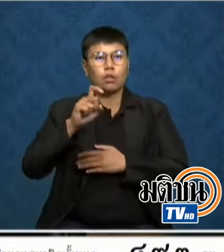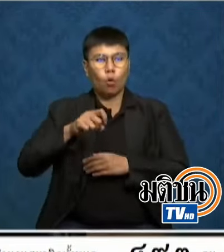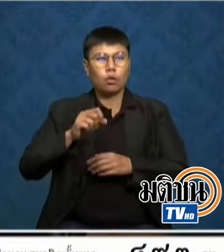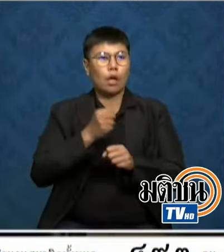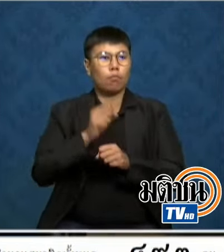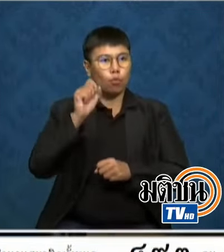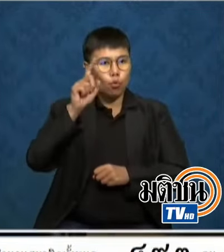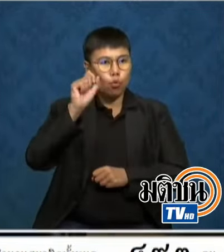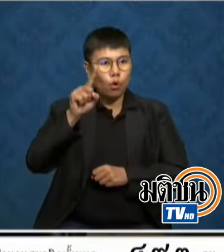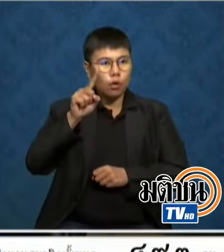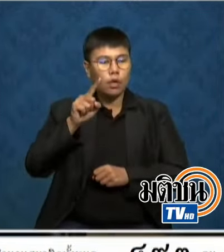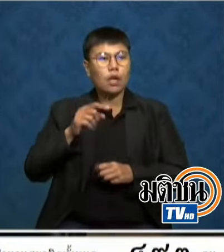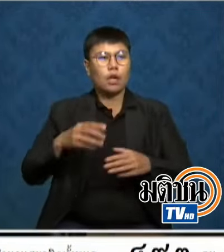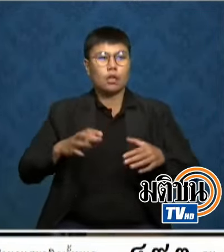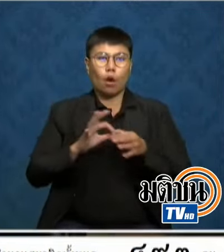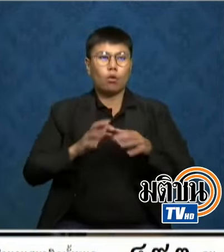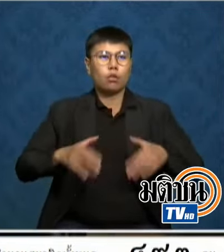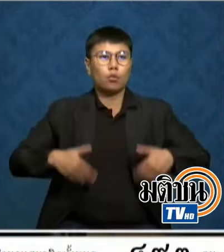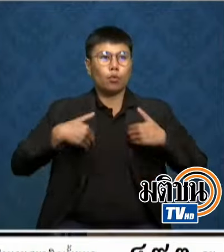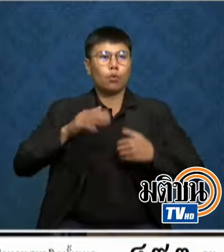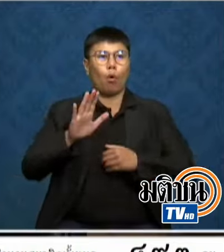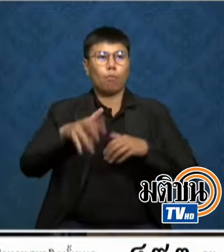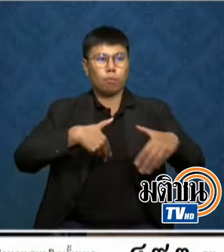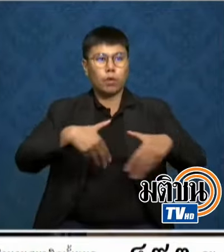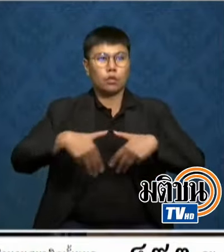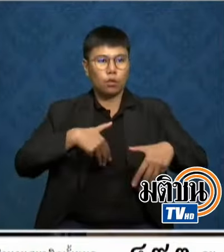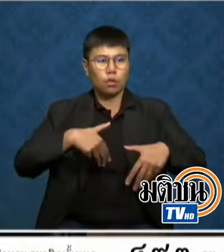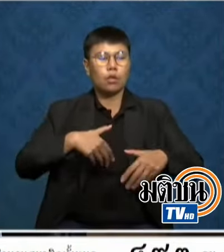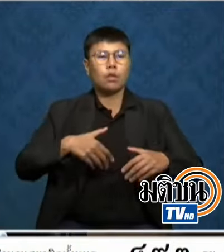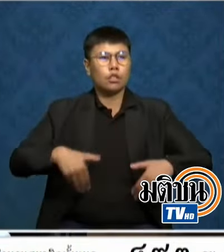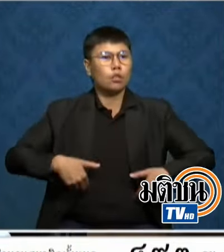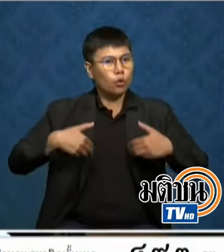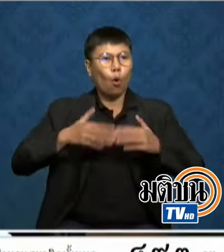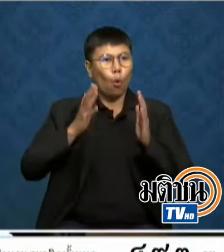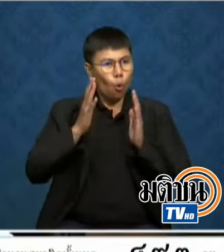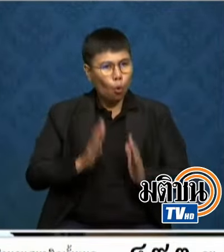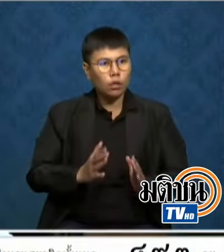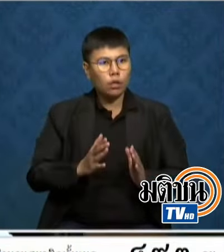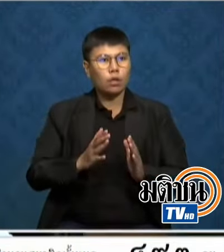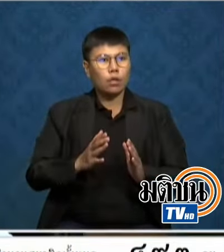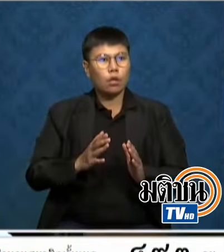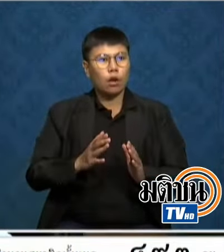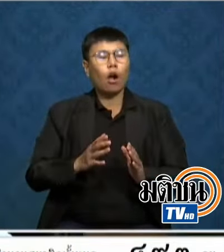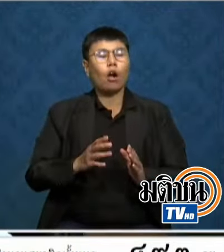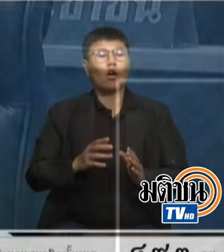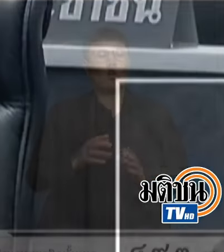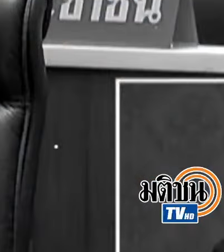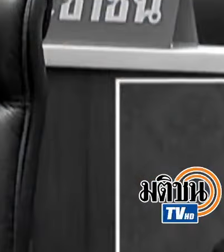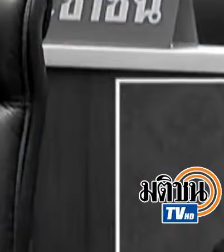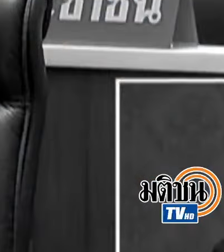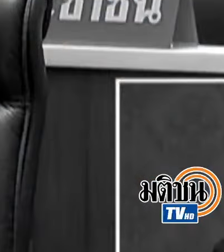นเป็นเกี่ยวกับชีวิตของพี่น้องประชาชนเป็นเกี่ยวกับชีวิตของคนที่จำเป็นจะต้องได้รับความคุ้มครองโด